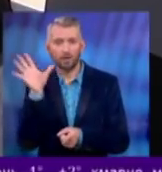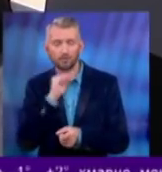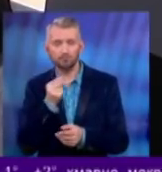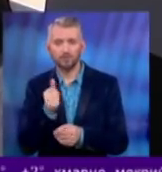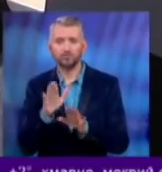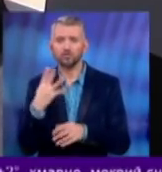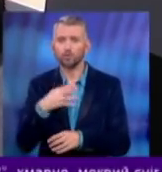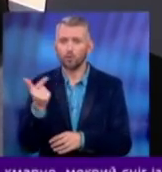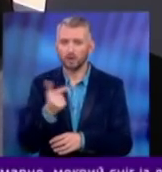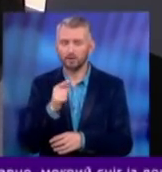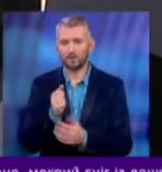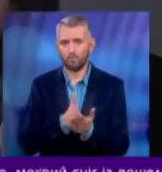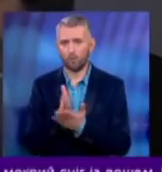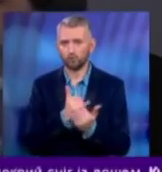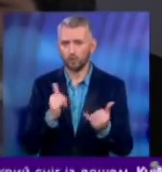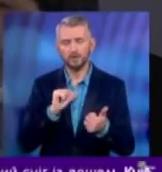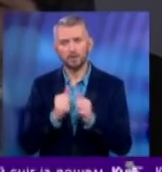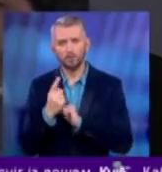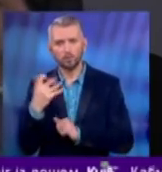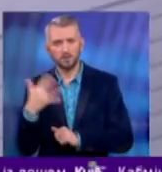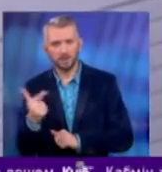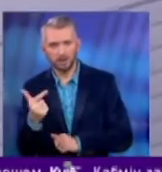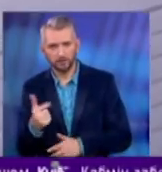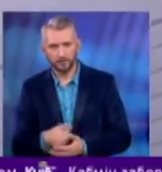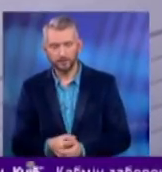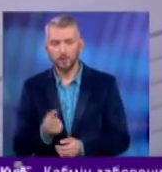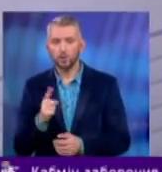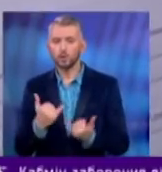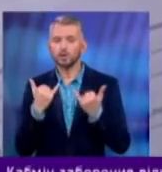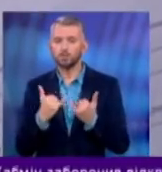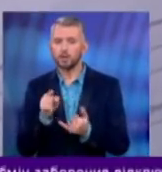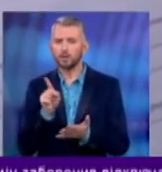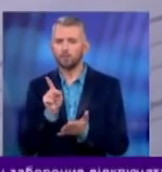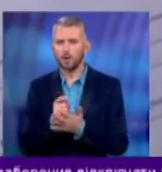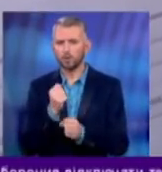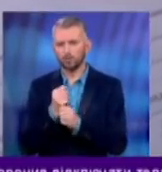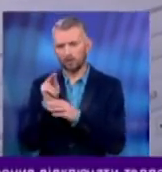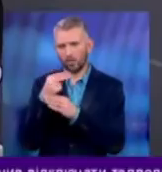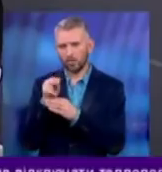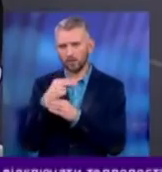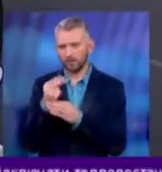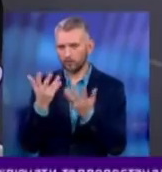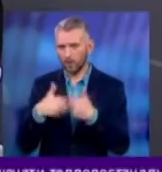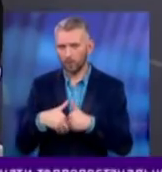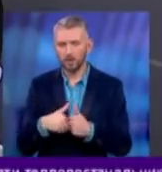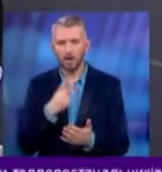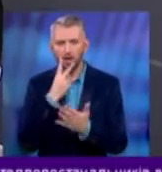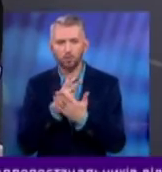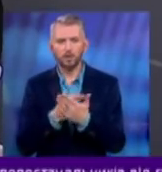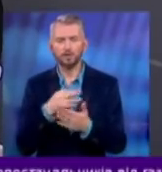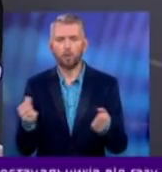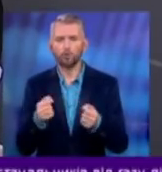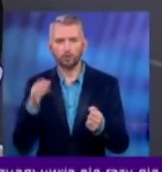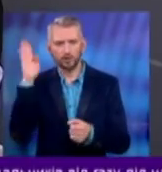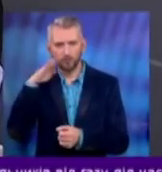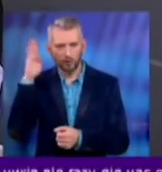лише 40 гривень за послугу замість 150. Тож тепер їй мають зробити перерахунок. Показники по холодній